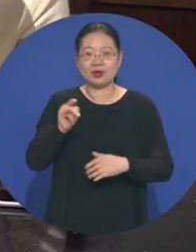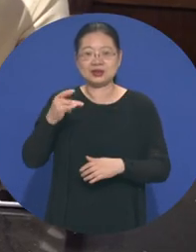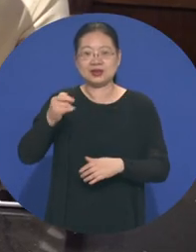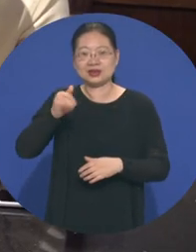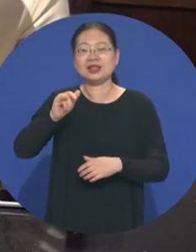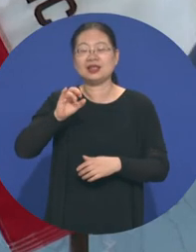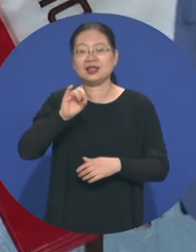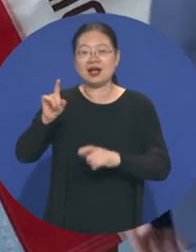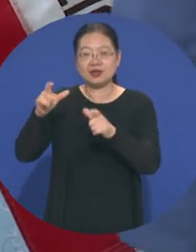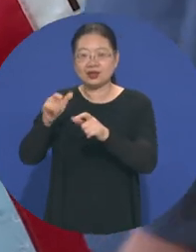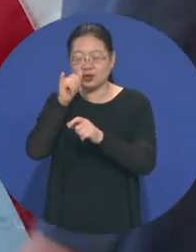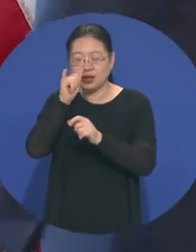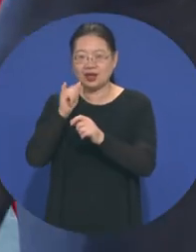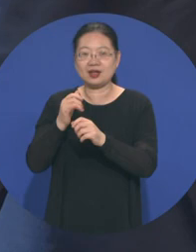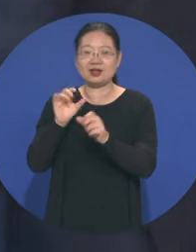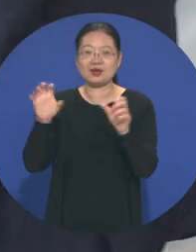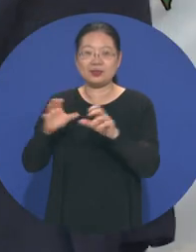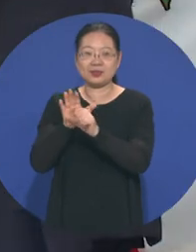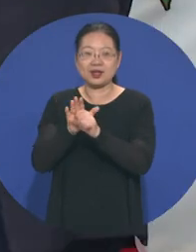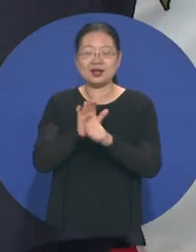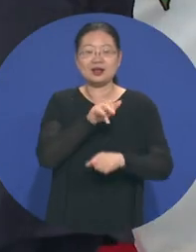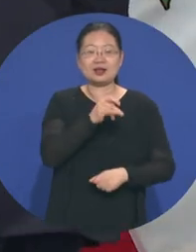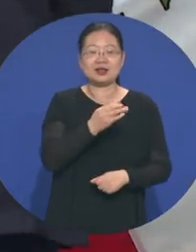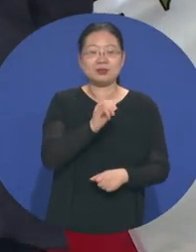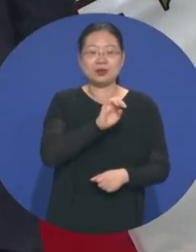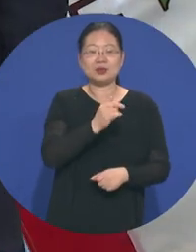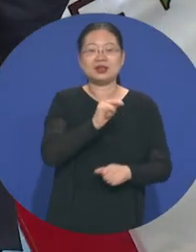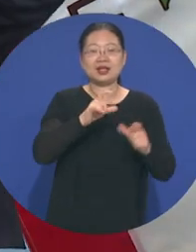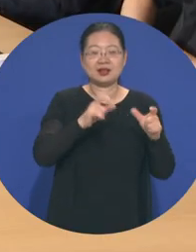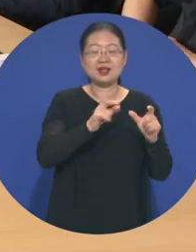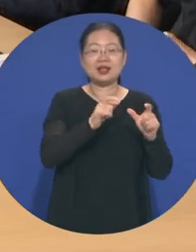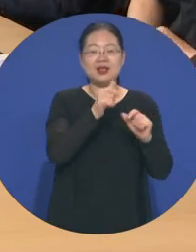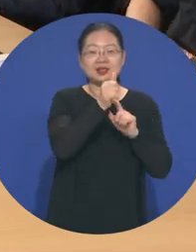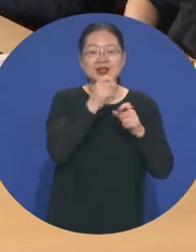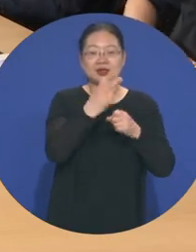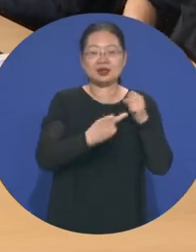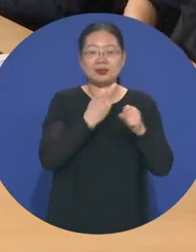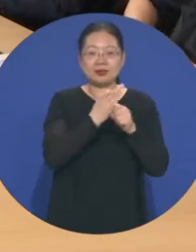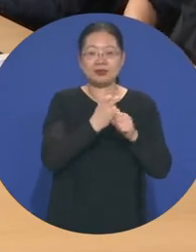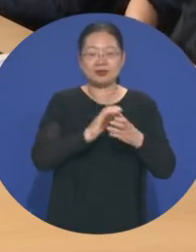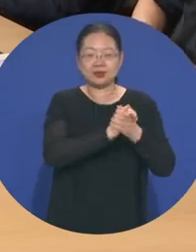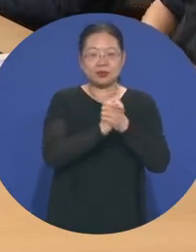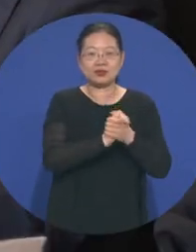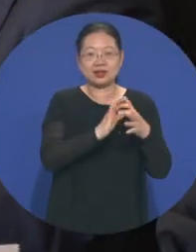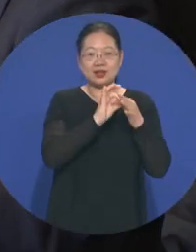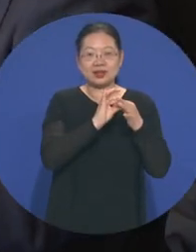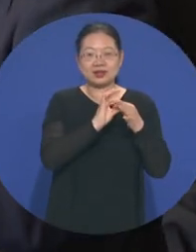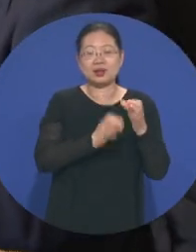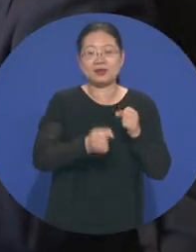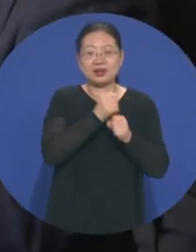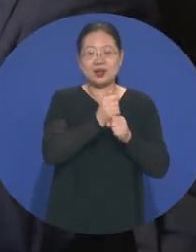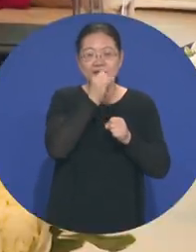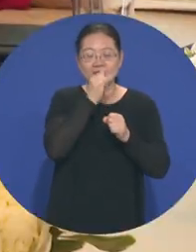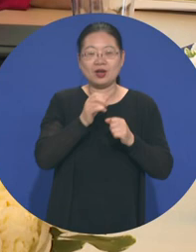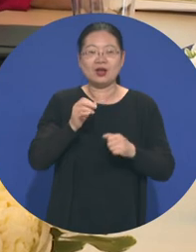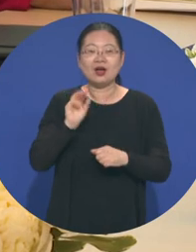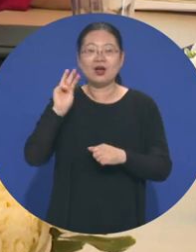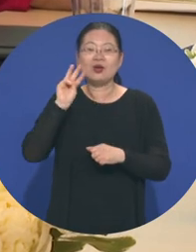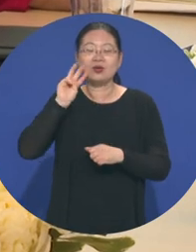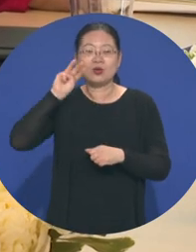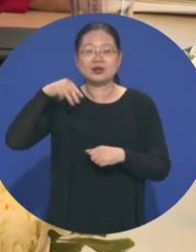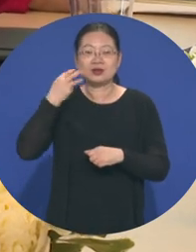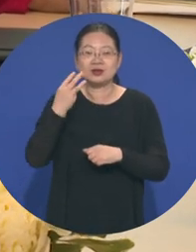뜻을 모았습니다. 캘리포니아 주지사와는 12년 만에 우호협력 관계를 재개하고 워싱턴과 애리조나